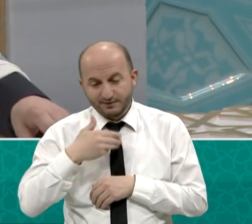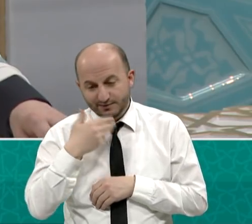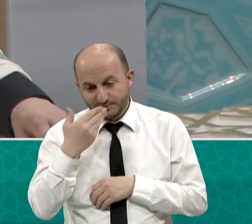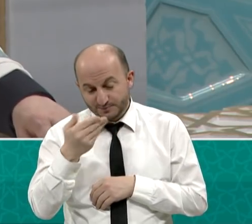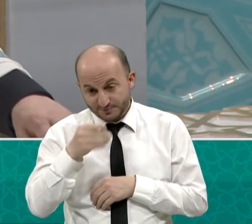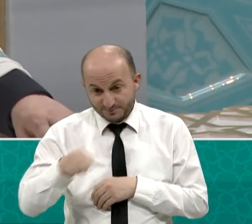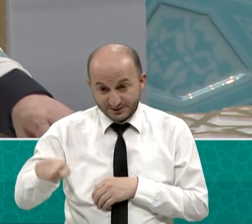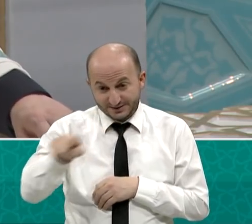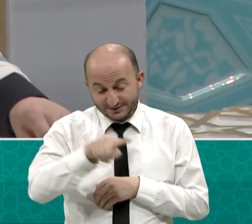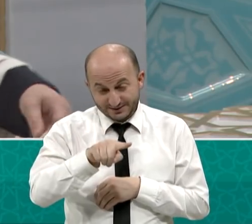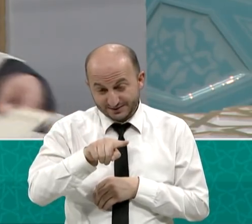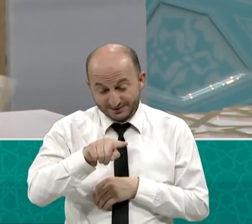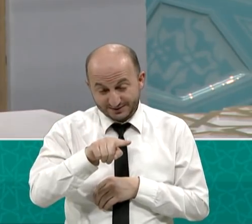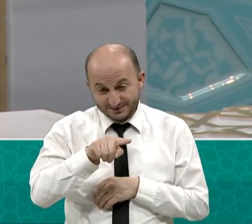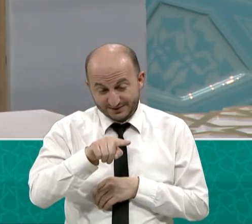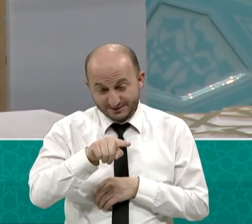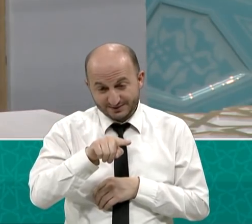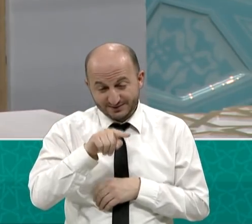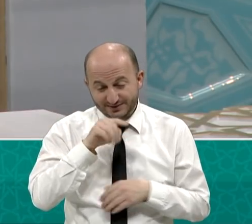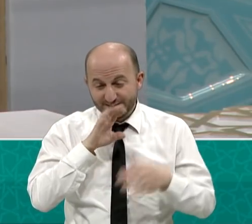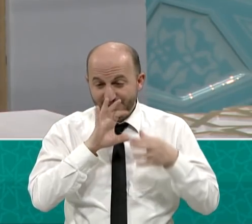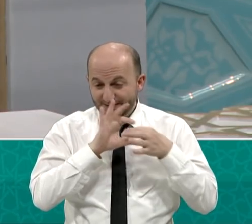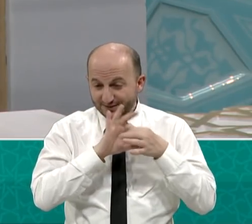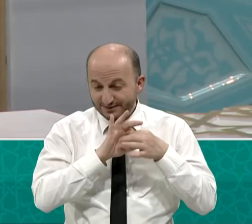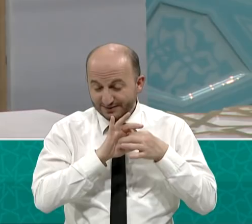bize Rabbimiz bununla alakalı